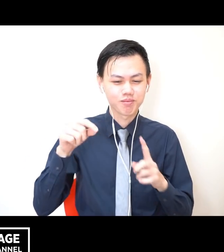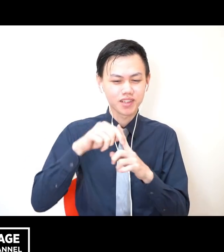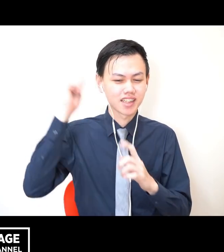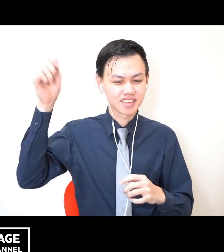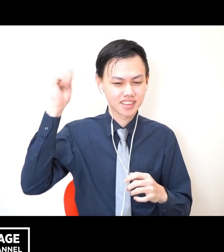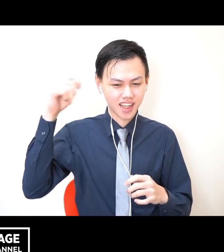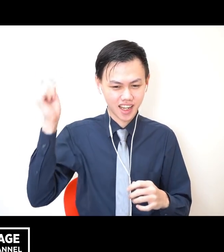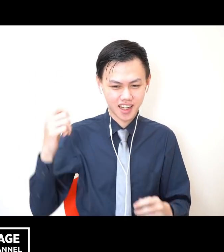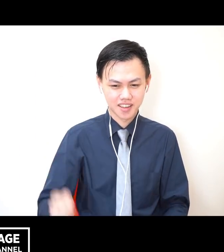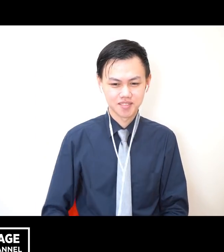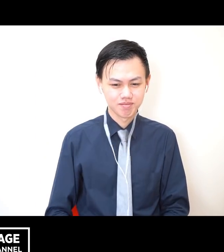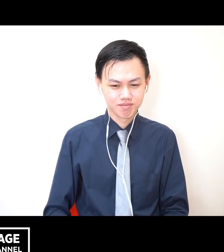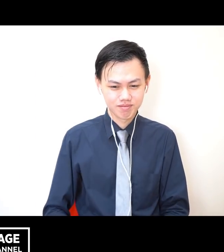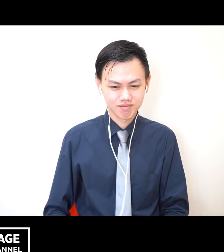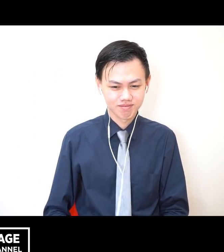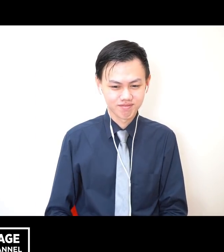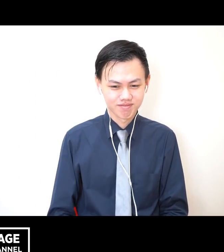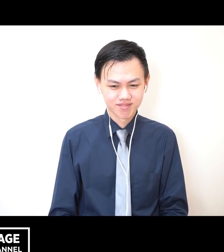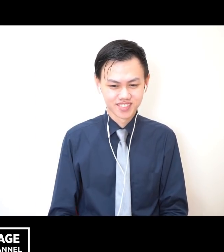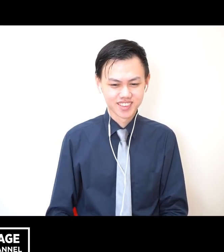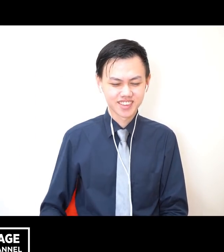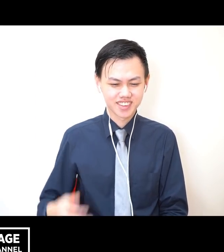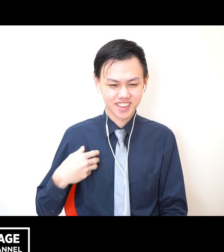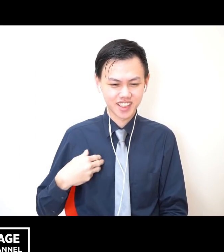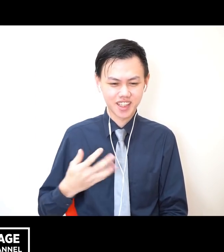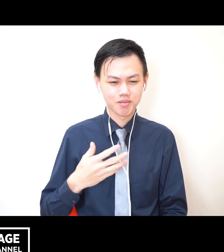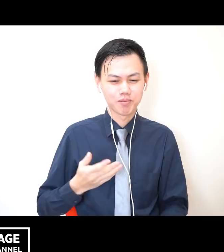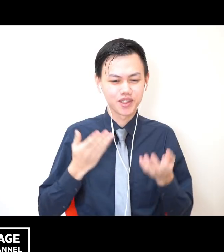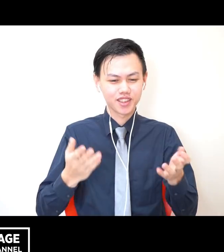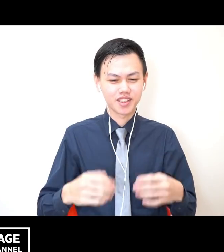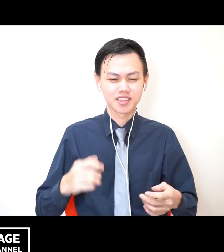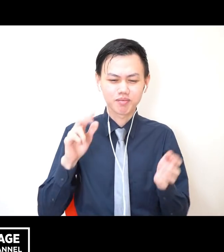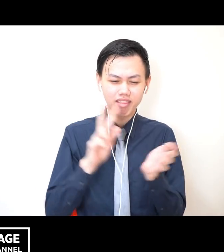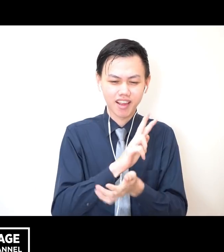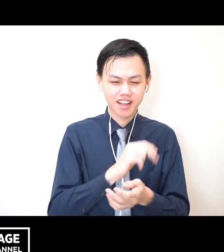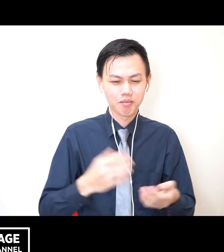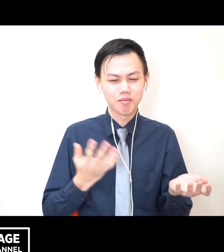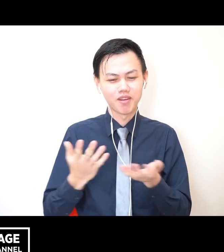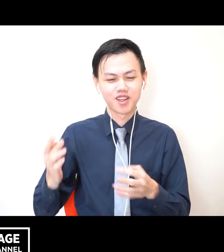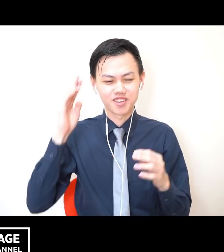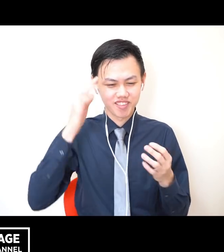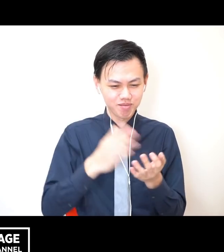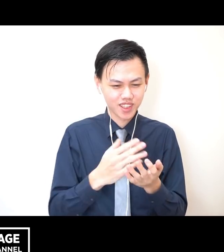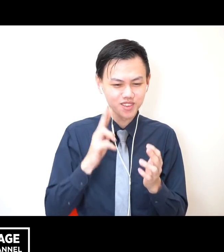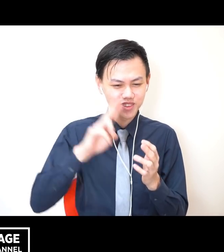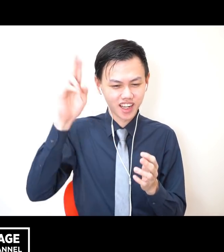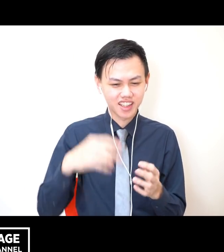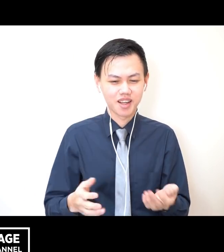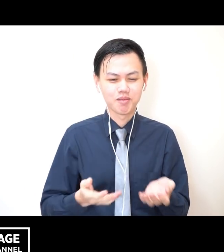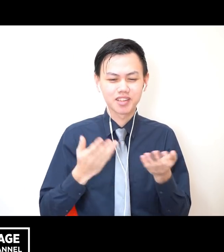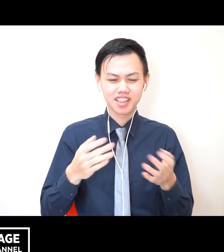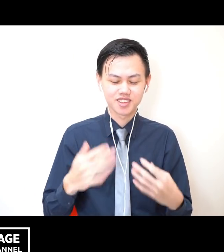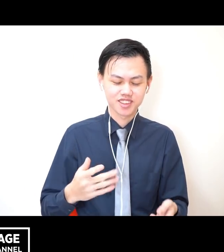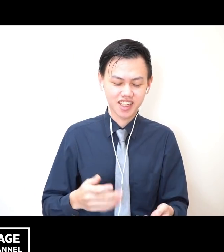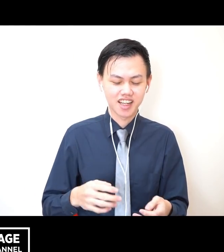kesempatan untuk membawakan firman Tuhan, sesuatu yang saya tidak anggap remeh. Terima kasih kepada Bapak Gembala